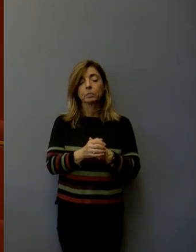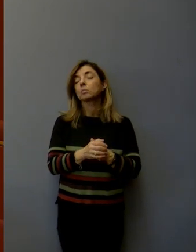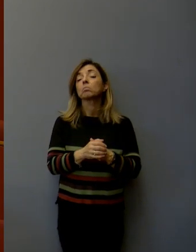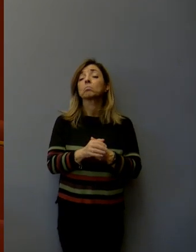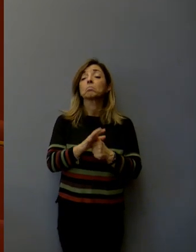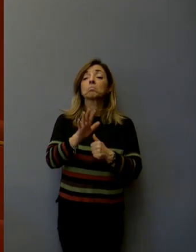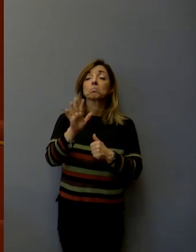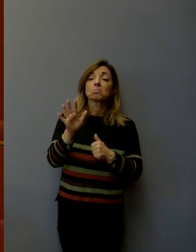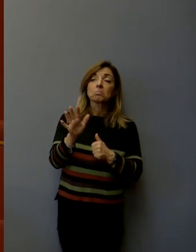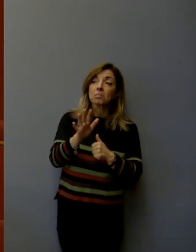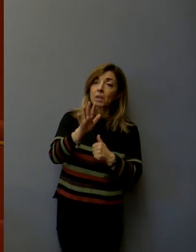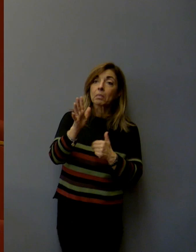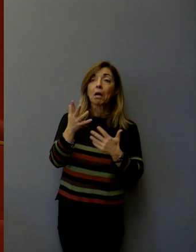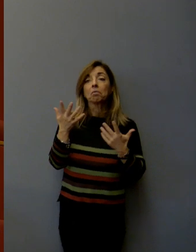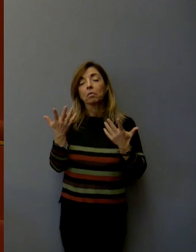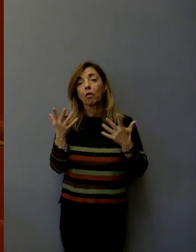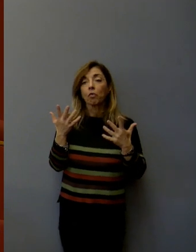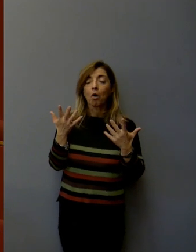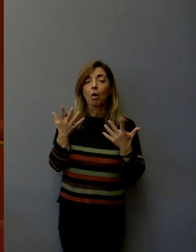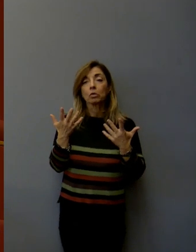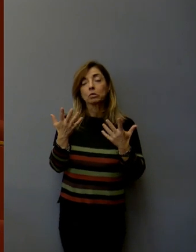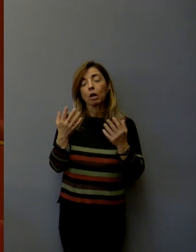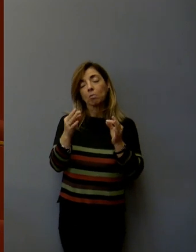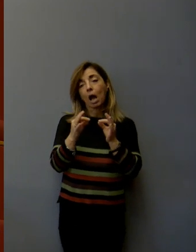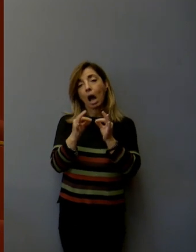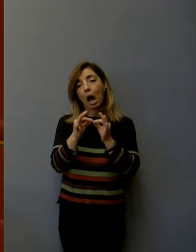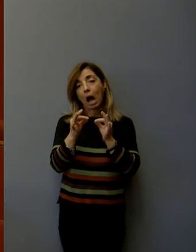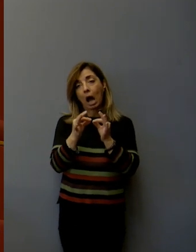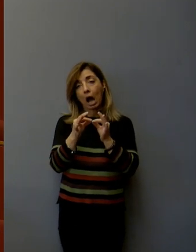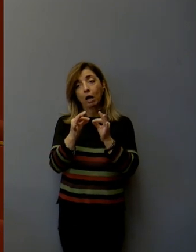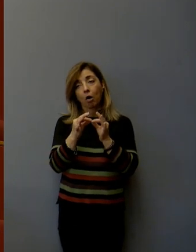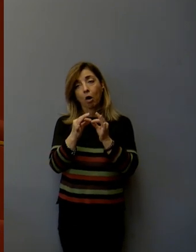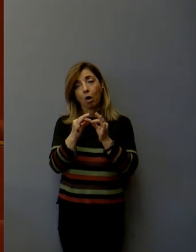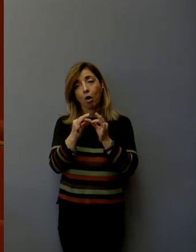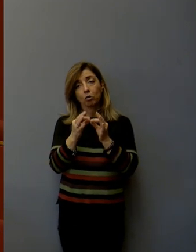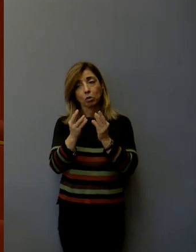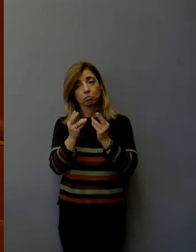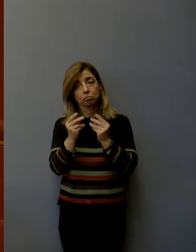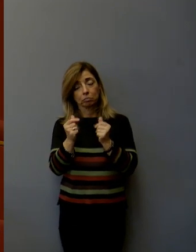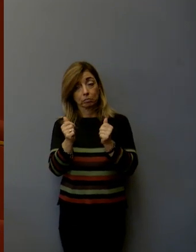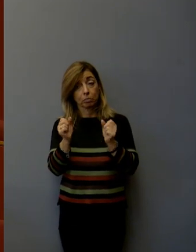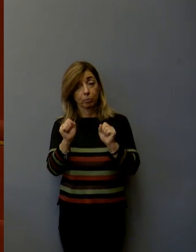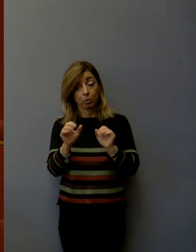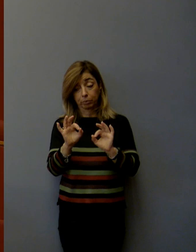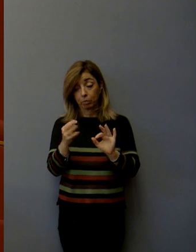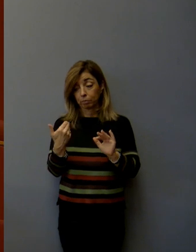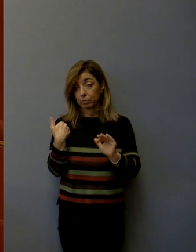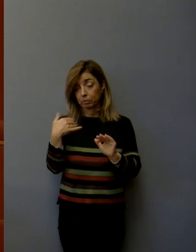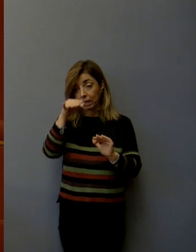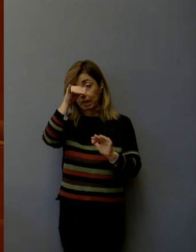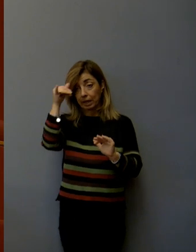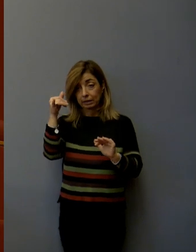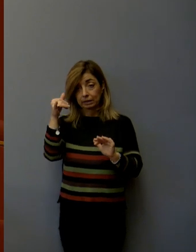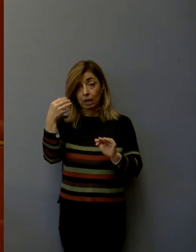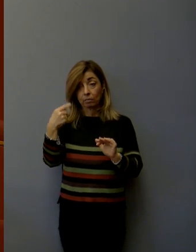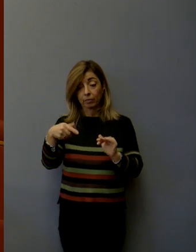magari non con soddisfazione di tutti ma comunque si fosse arrivati ad una esito quest'estate Tanto è vero e in commissione